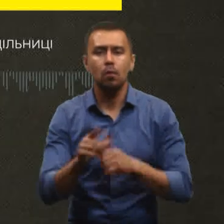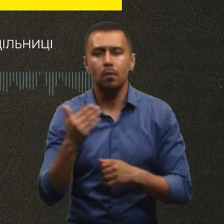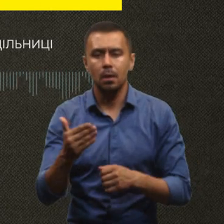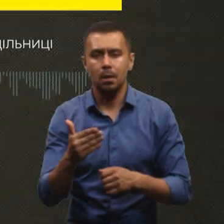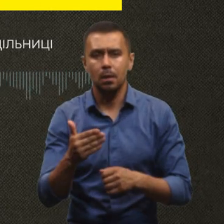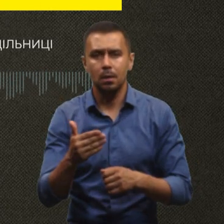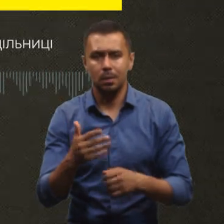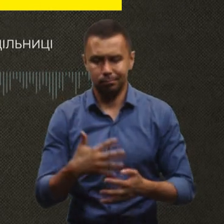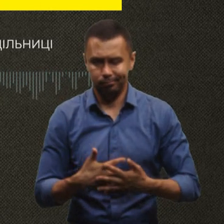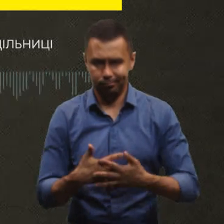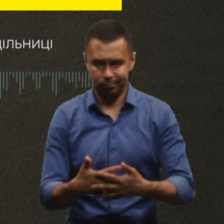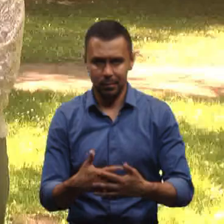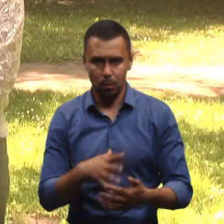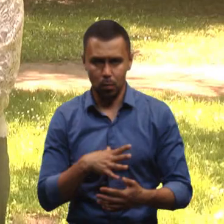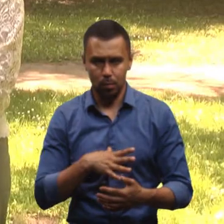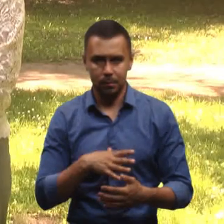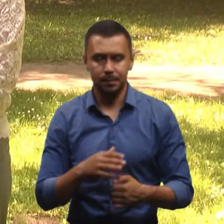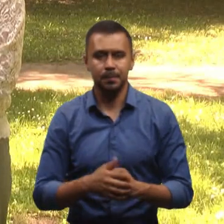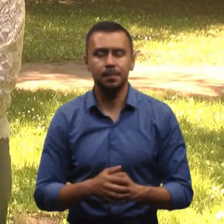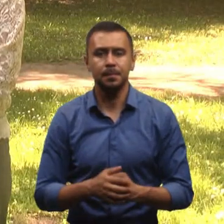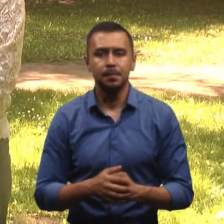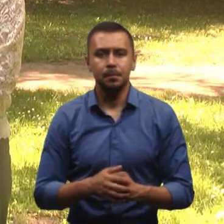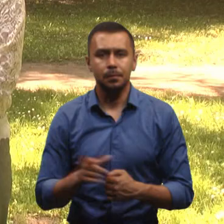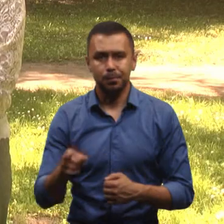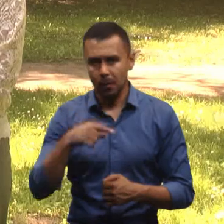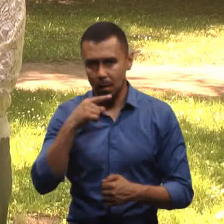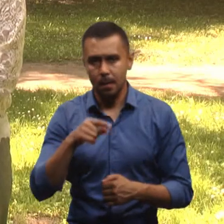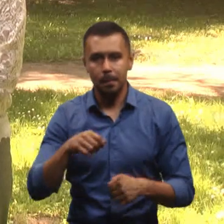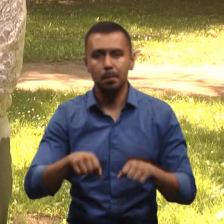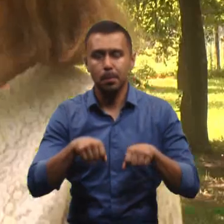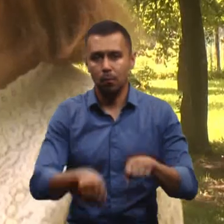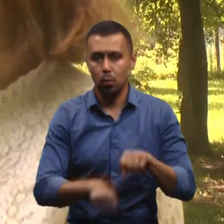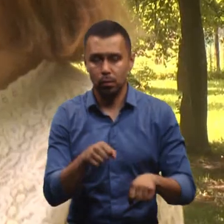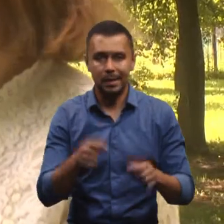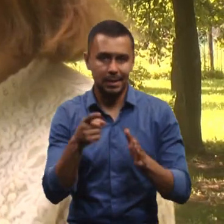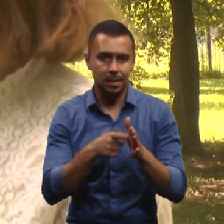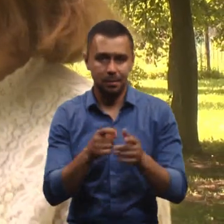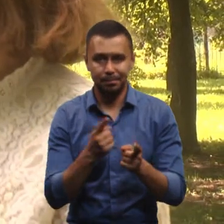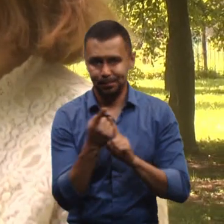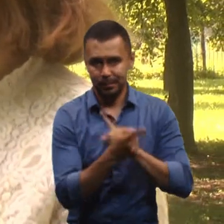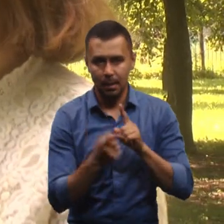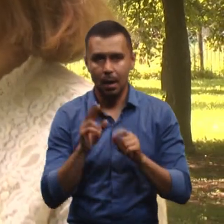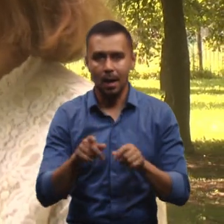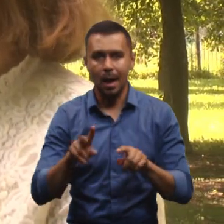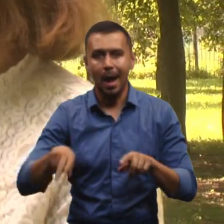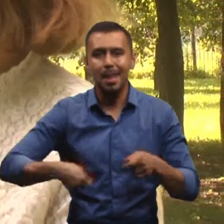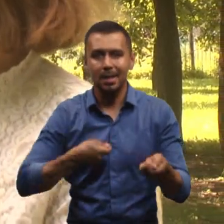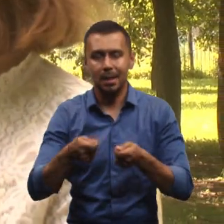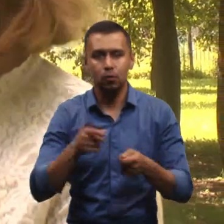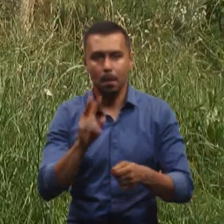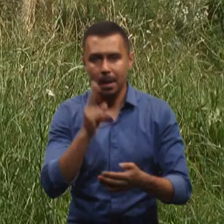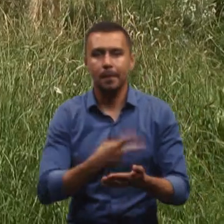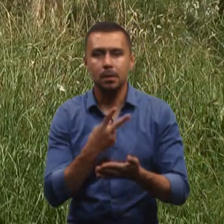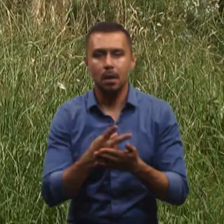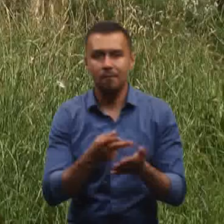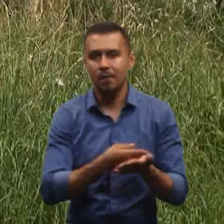глибоко тільна. Вона 7 місяців тільна, ця тварина. Людмила Булка говорить, правопорушення слідчі перекваліфікували як адміністративне, що